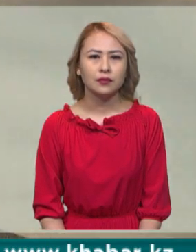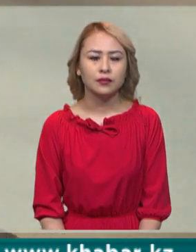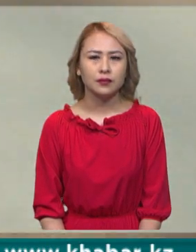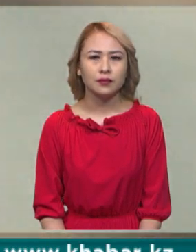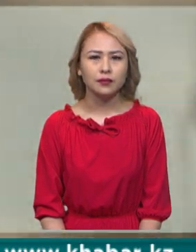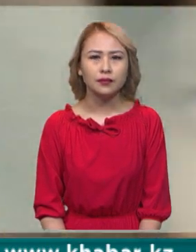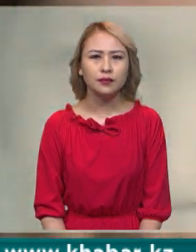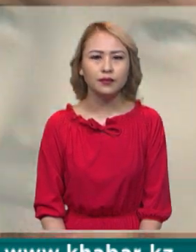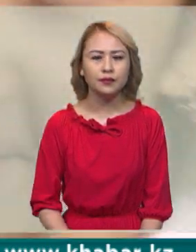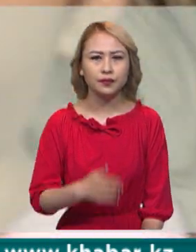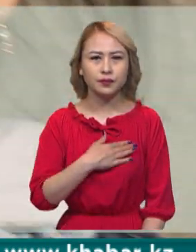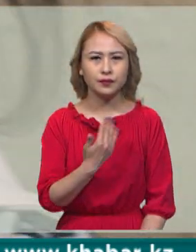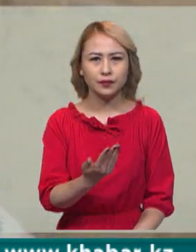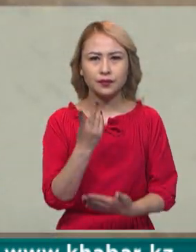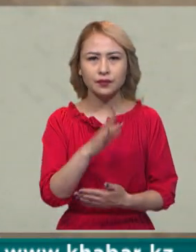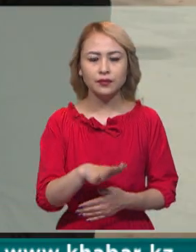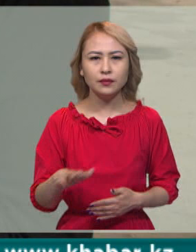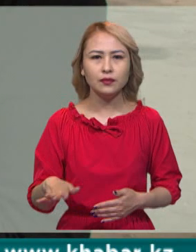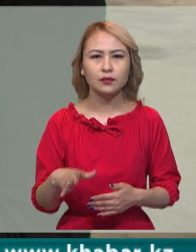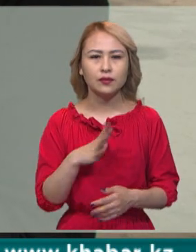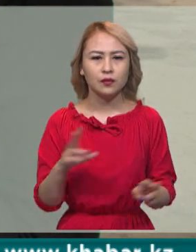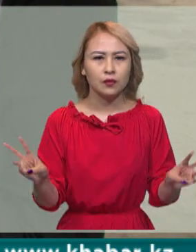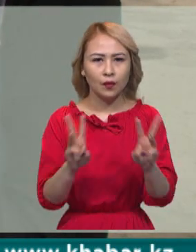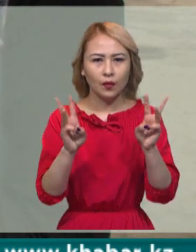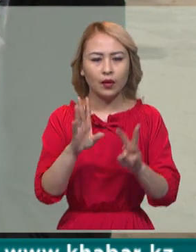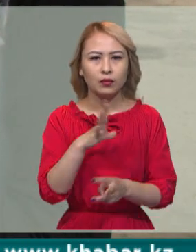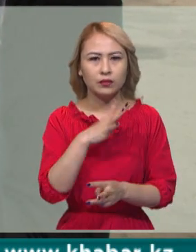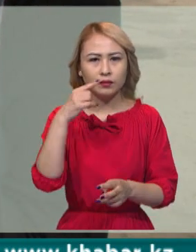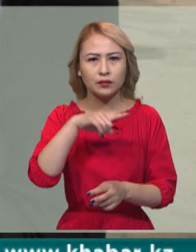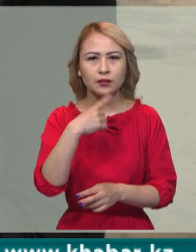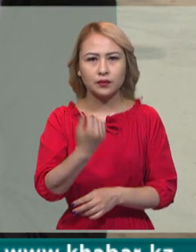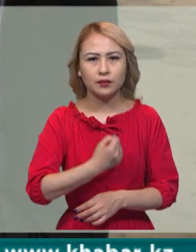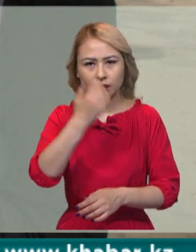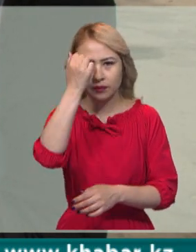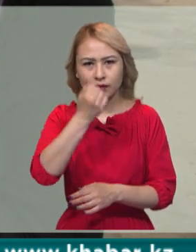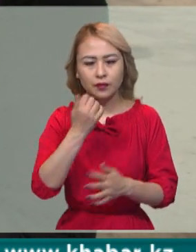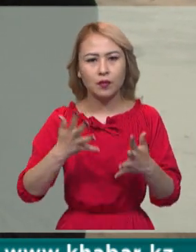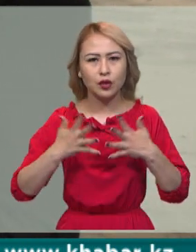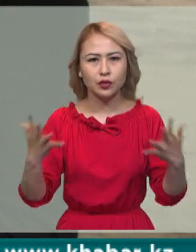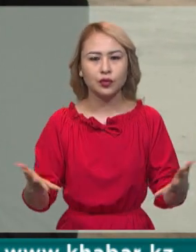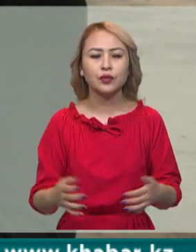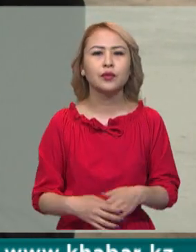Мұны осы екі балам осы өрт кезінде болған сарбаздарға рахметімді айтамын.